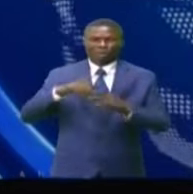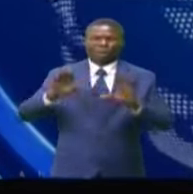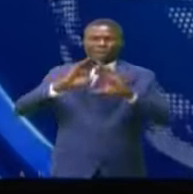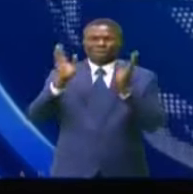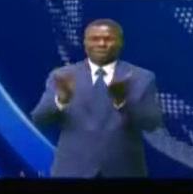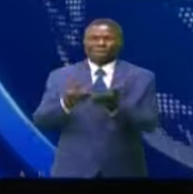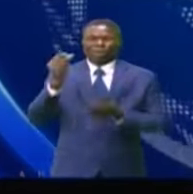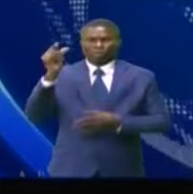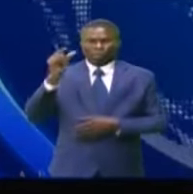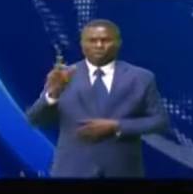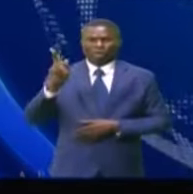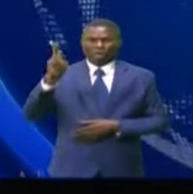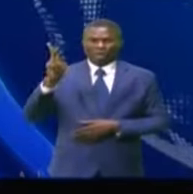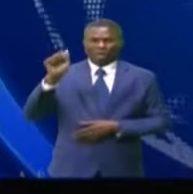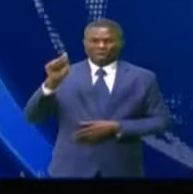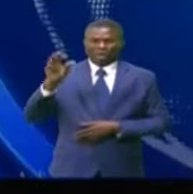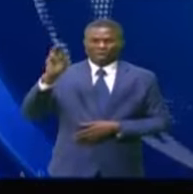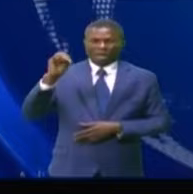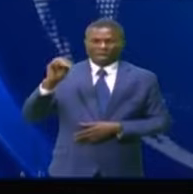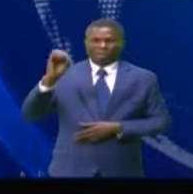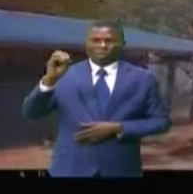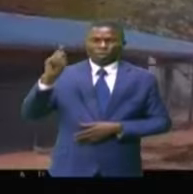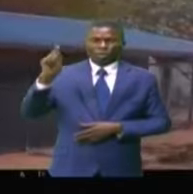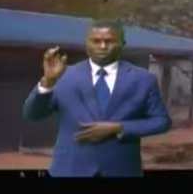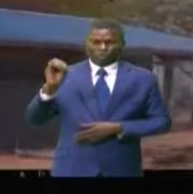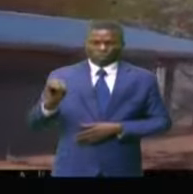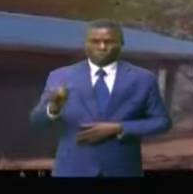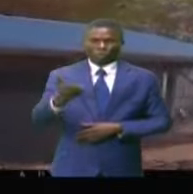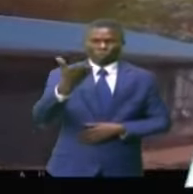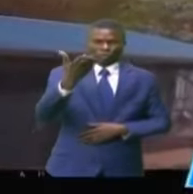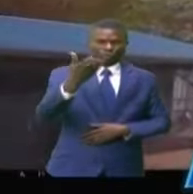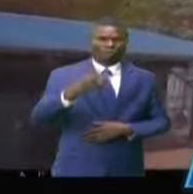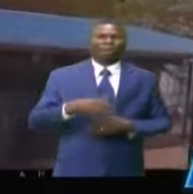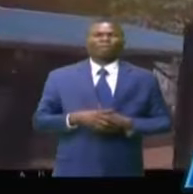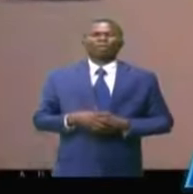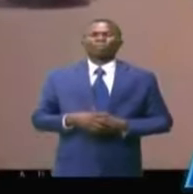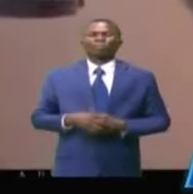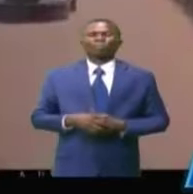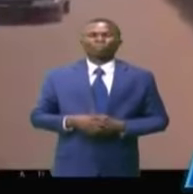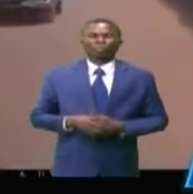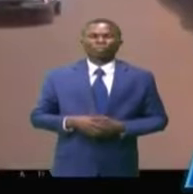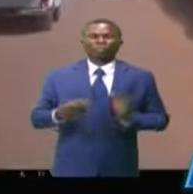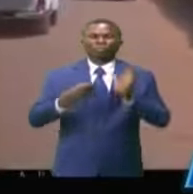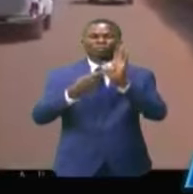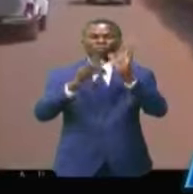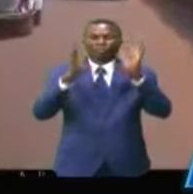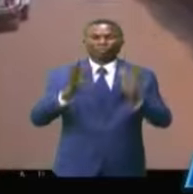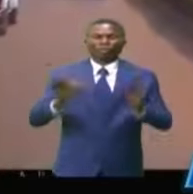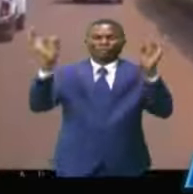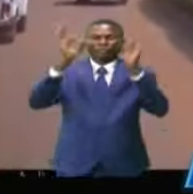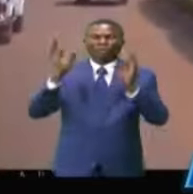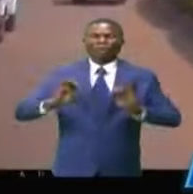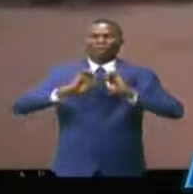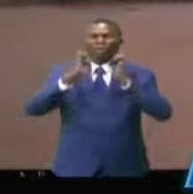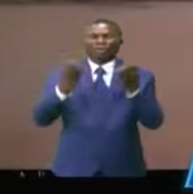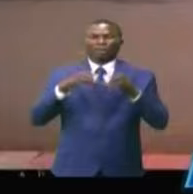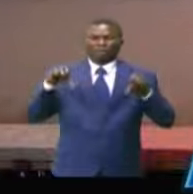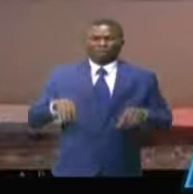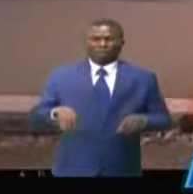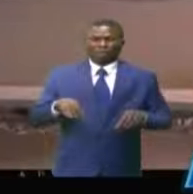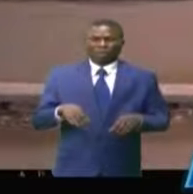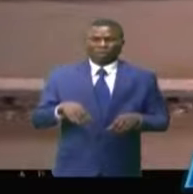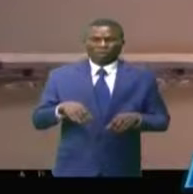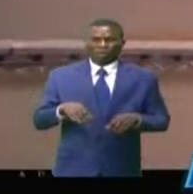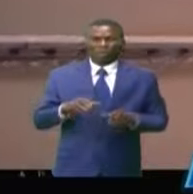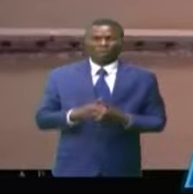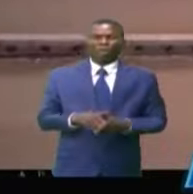minière Kamoto Copel Company. Avec dans sa suite les représentants de la Fédération des entreprises du Congo et une